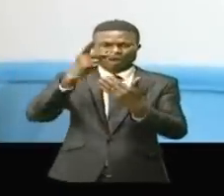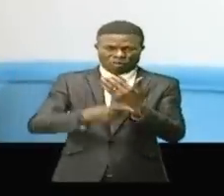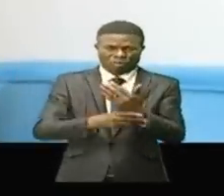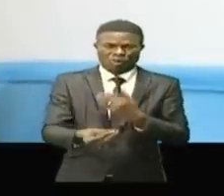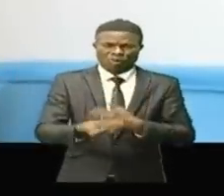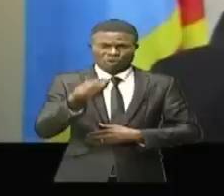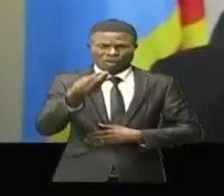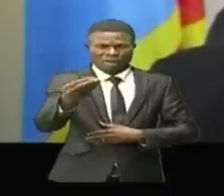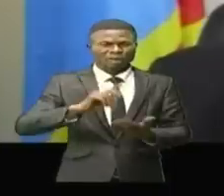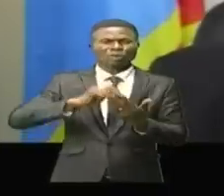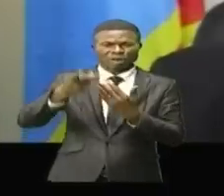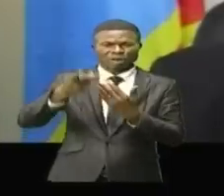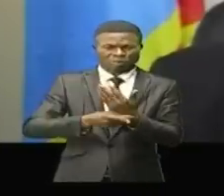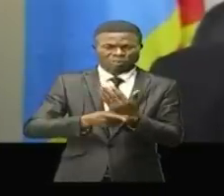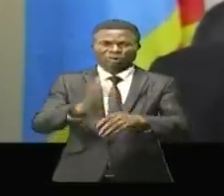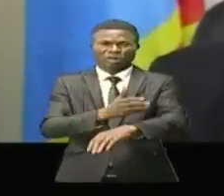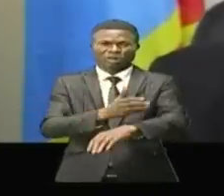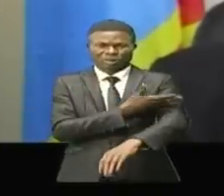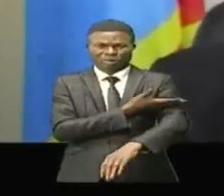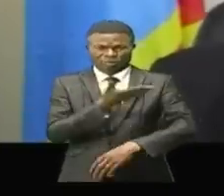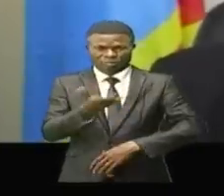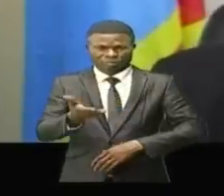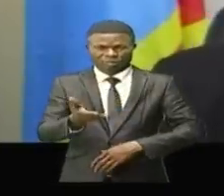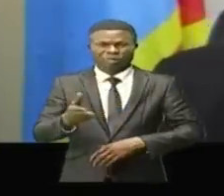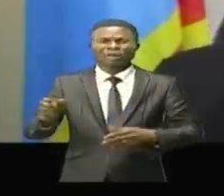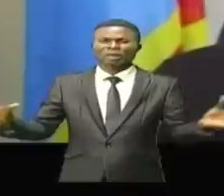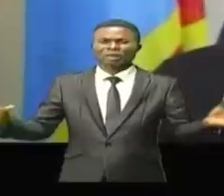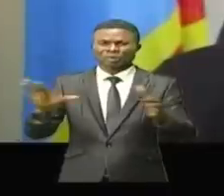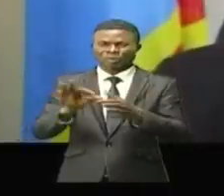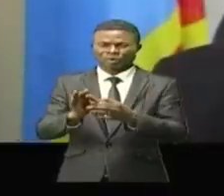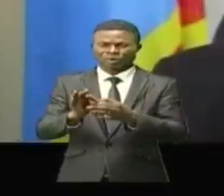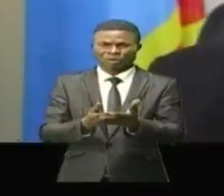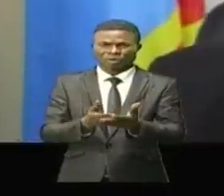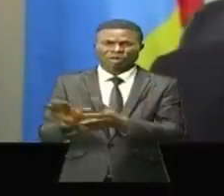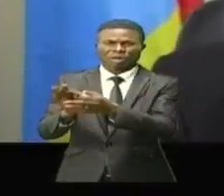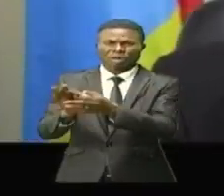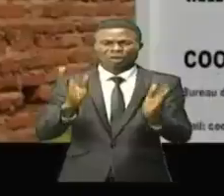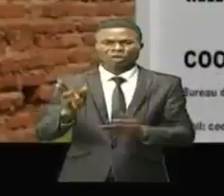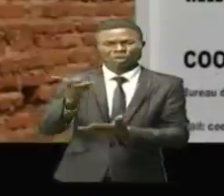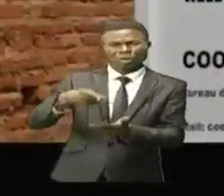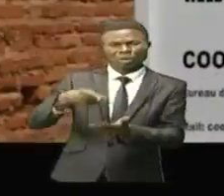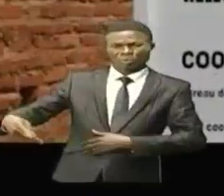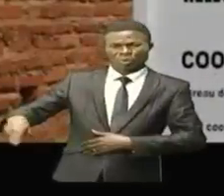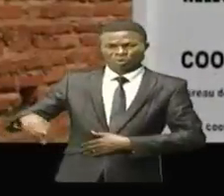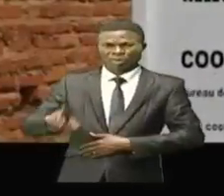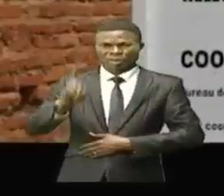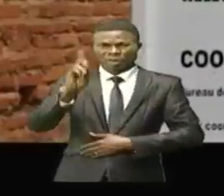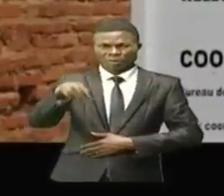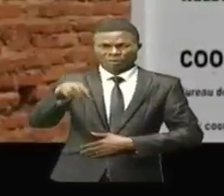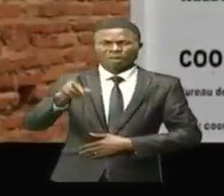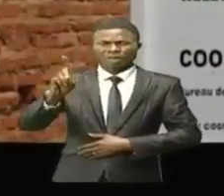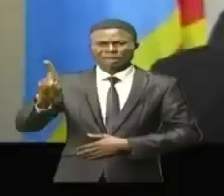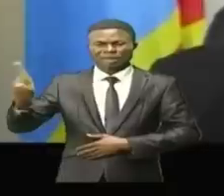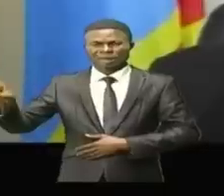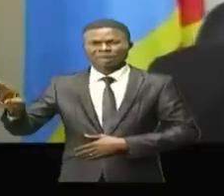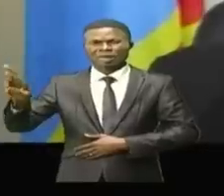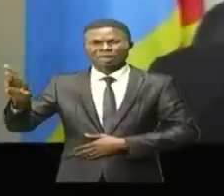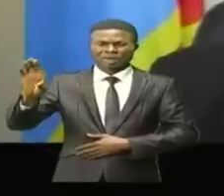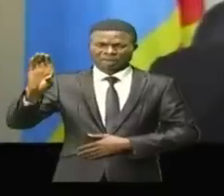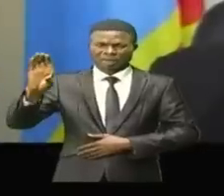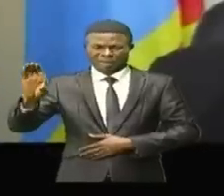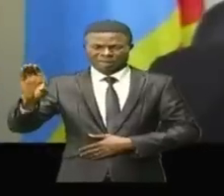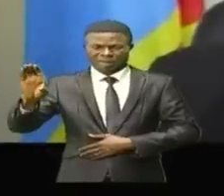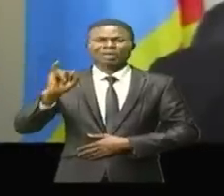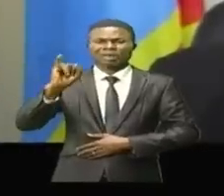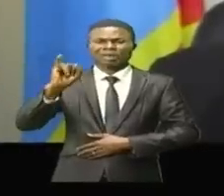quelques projets. Enthousiasmé par ces degrés de collaboration, le coordonnateur provincial de PDDRCS Ituri, Willy Abibou